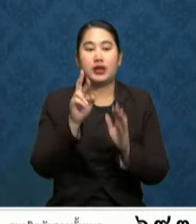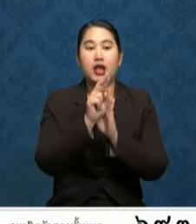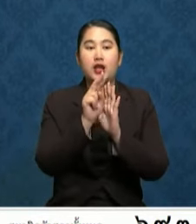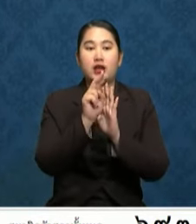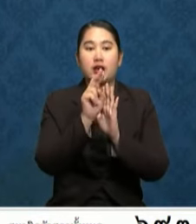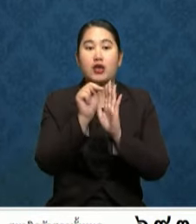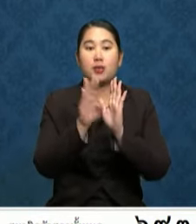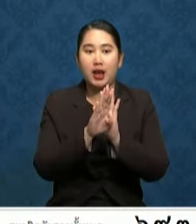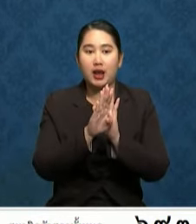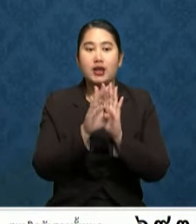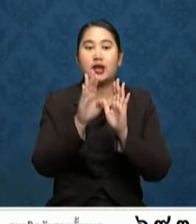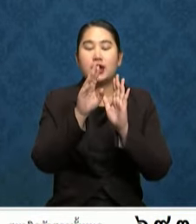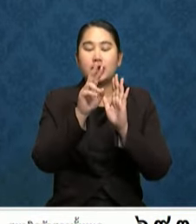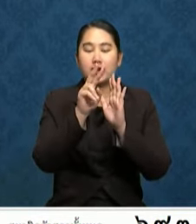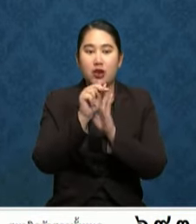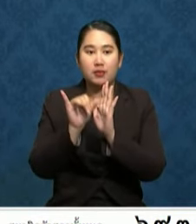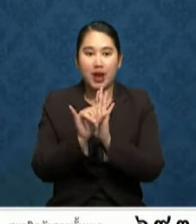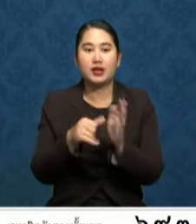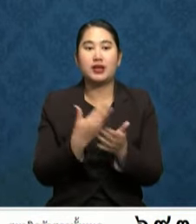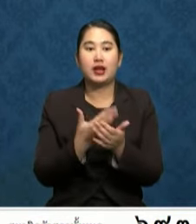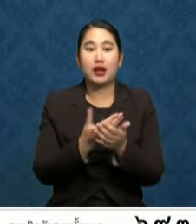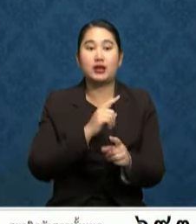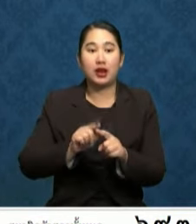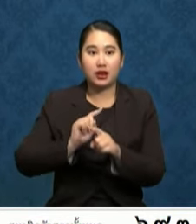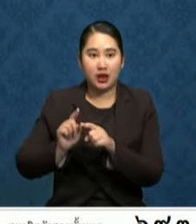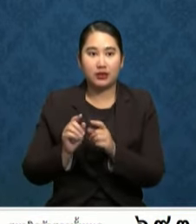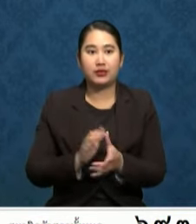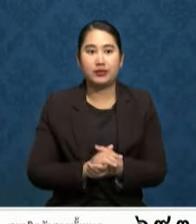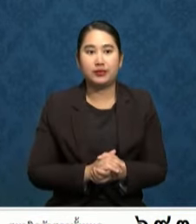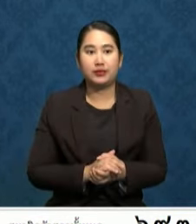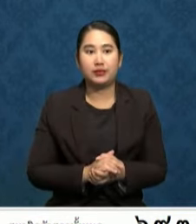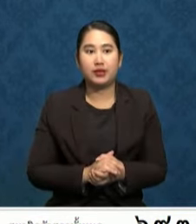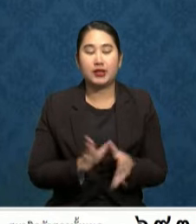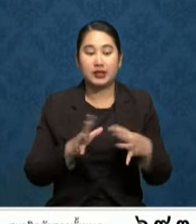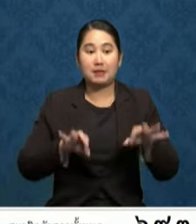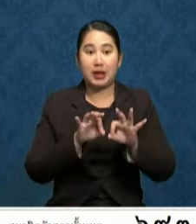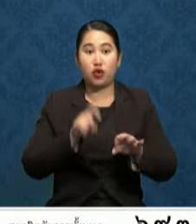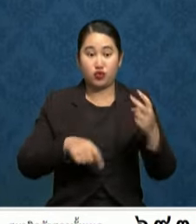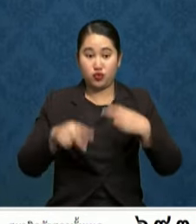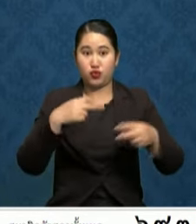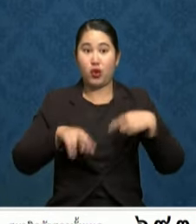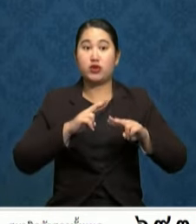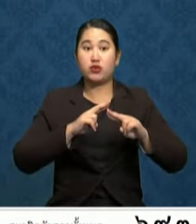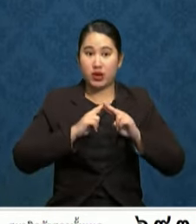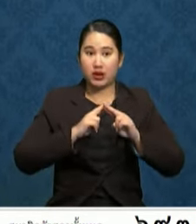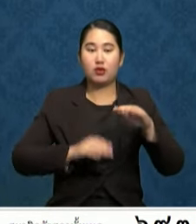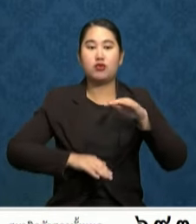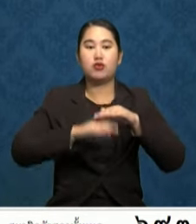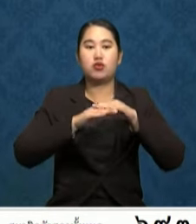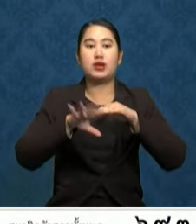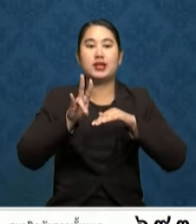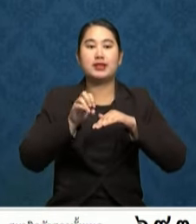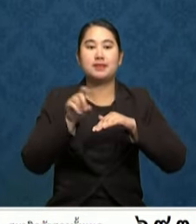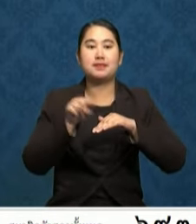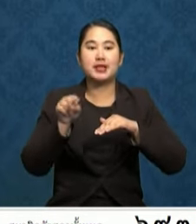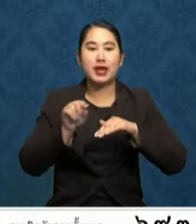นโยบายวินัยการเงินการคลังทำให้เราจะต้องเฝ้าตัวเองนะครับไม่ให้หนี้สาธารณะเกิน70%ของ